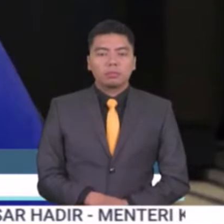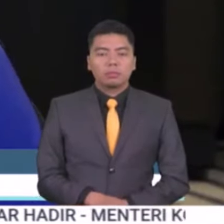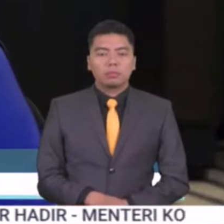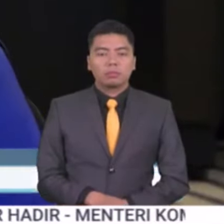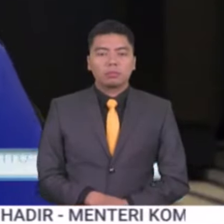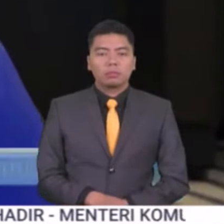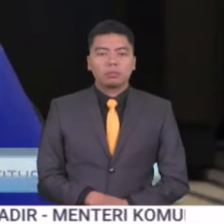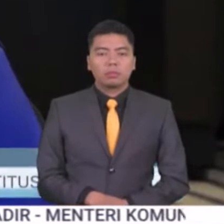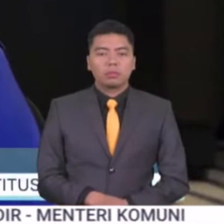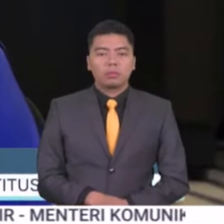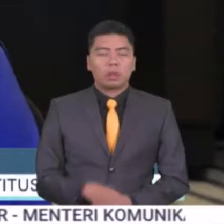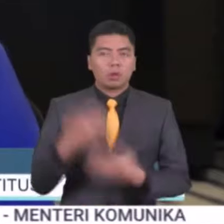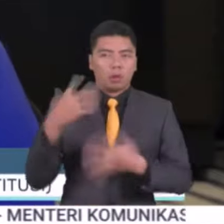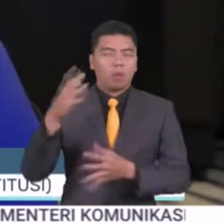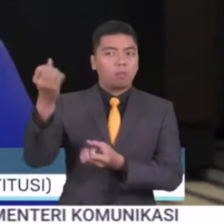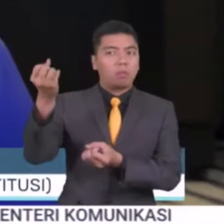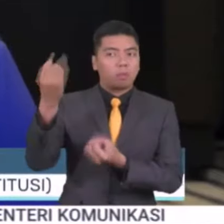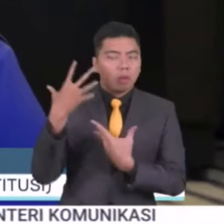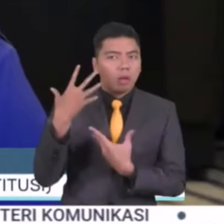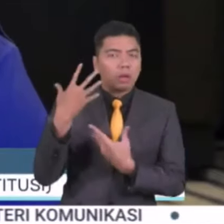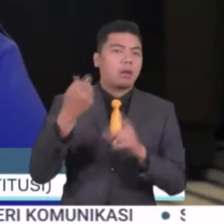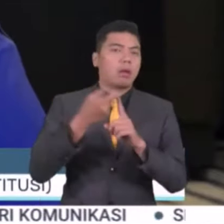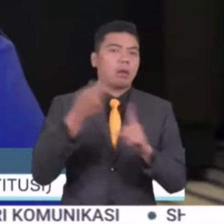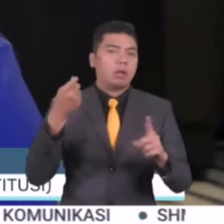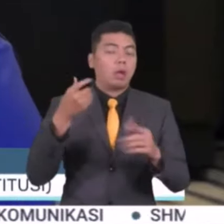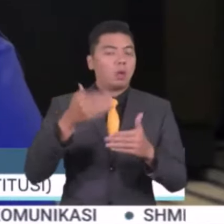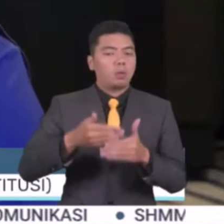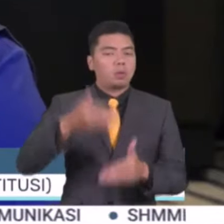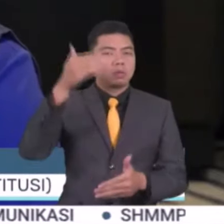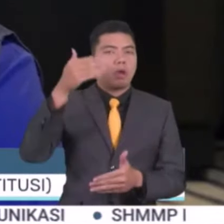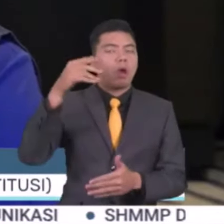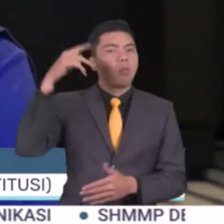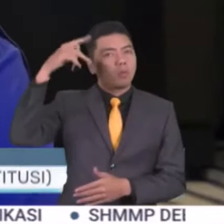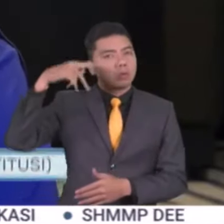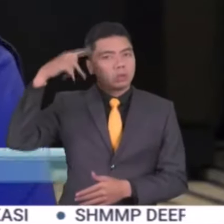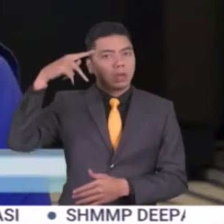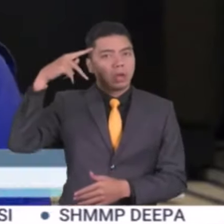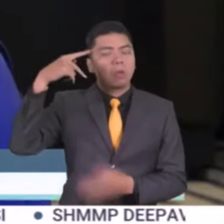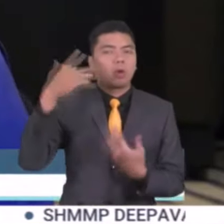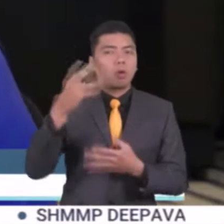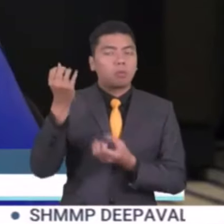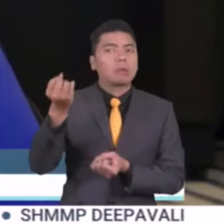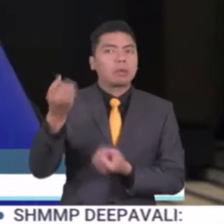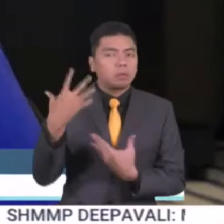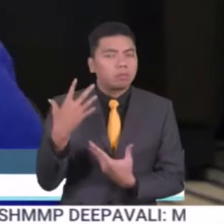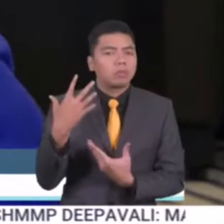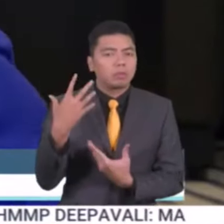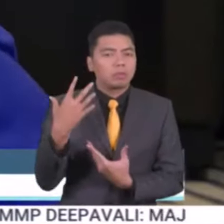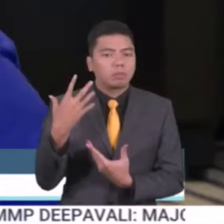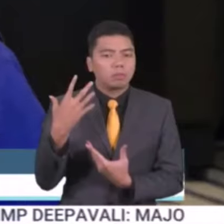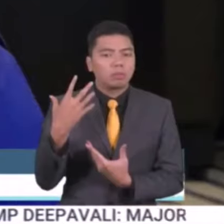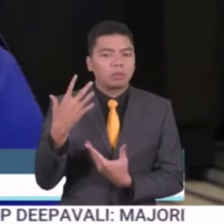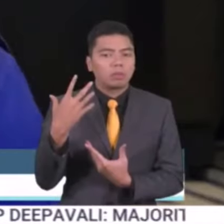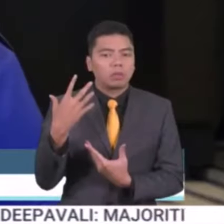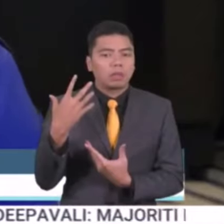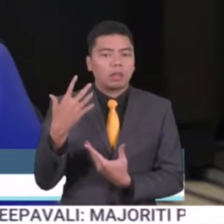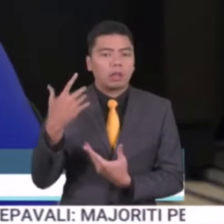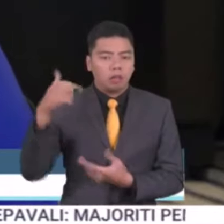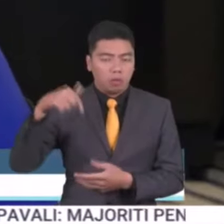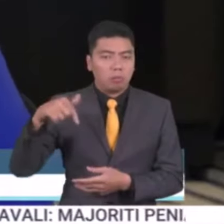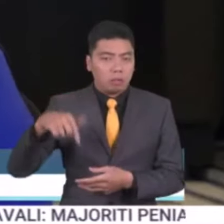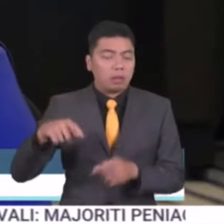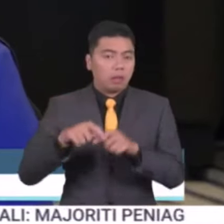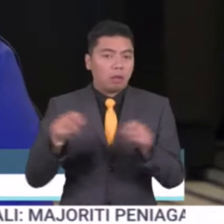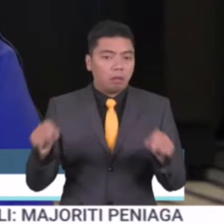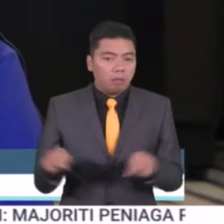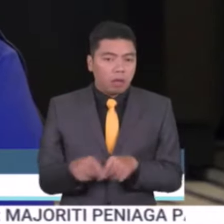Saya berhubung dengan Wisma Putra dan kemudian saya dapat maklumat mereka ni di nanti dia orang cerita sendirilah.